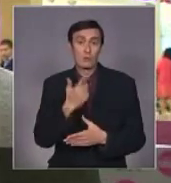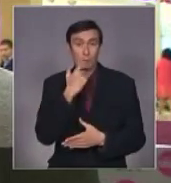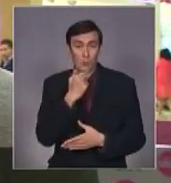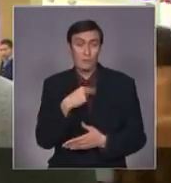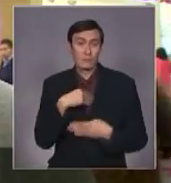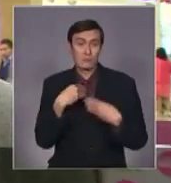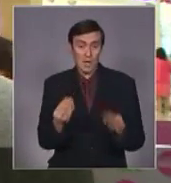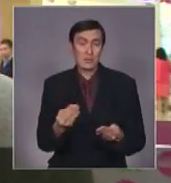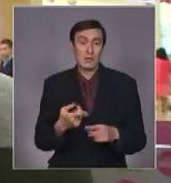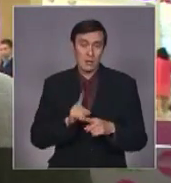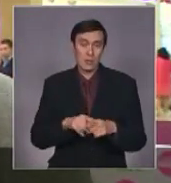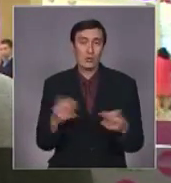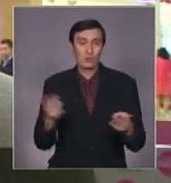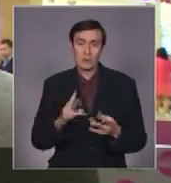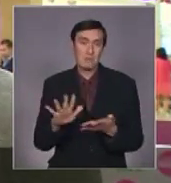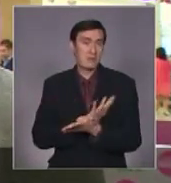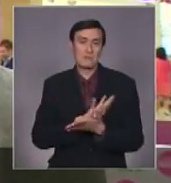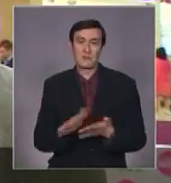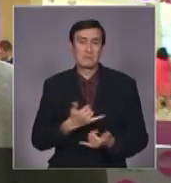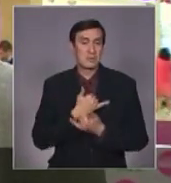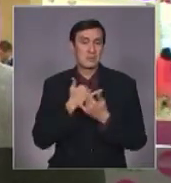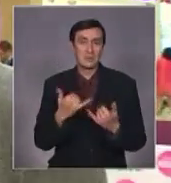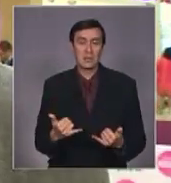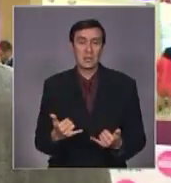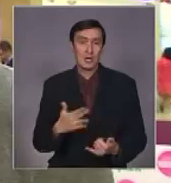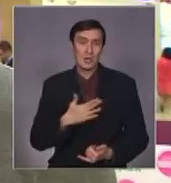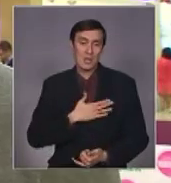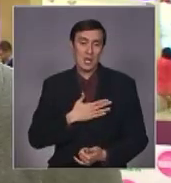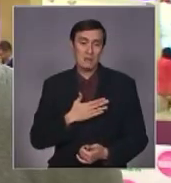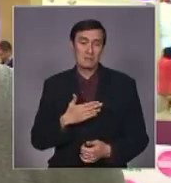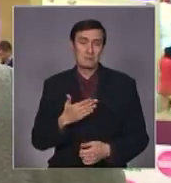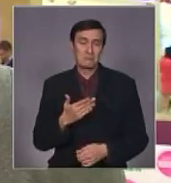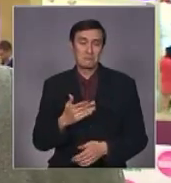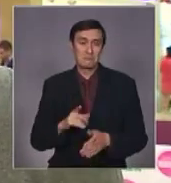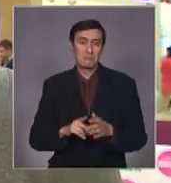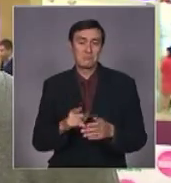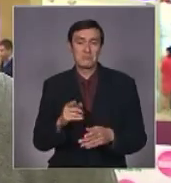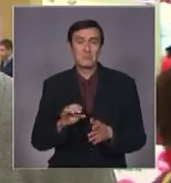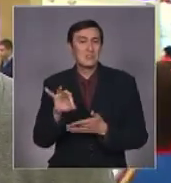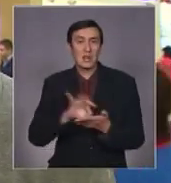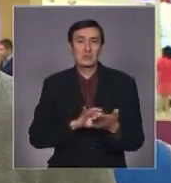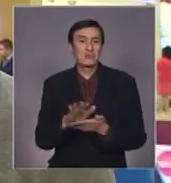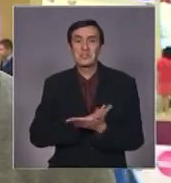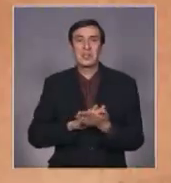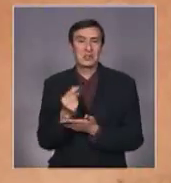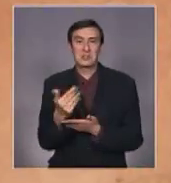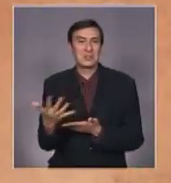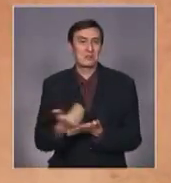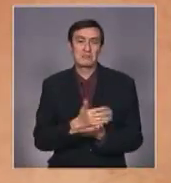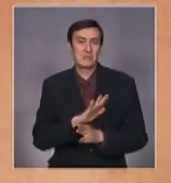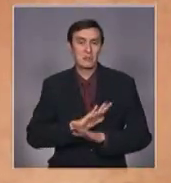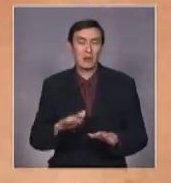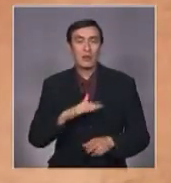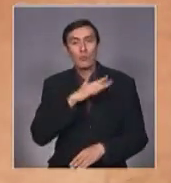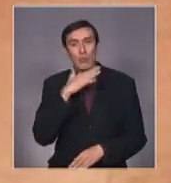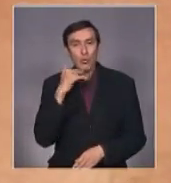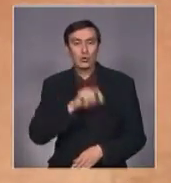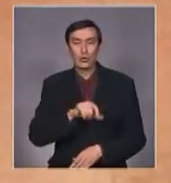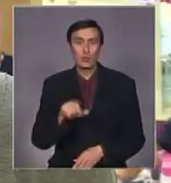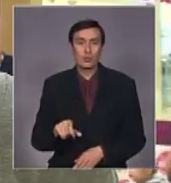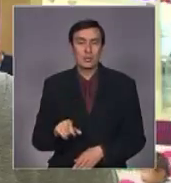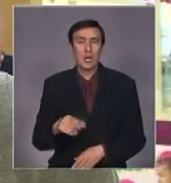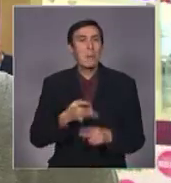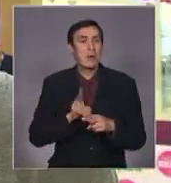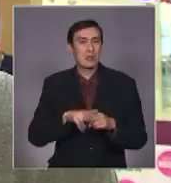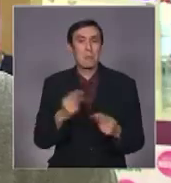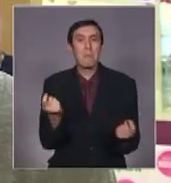то это сделать нужно безвозмездно. Как-то с самого начала я не брал никаких денег за это. Очень много людей мало об